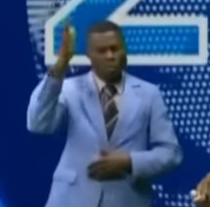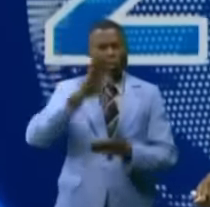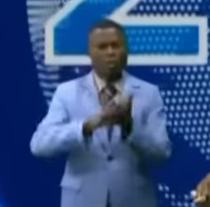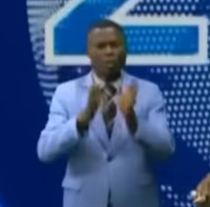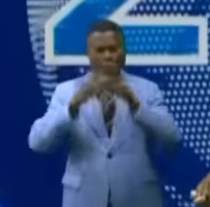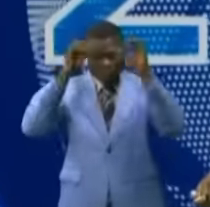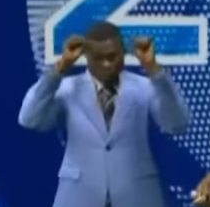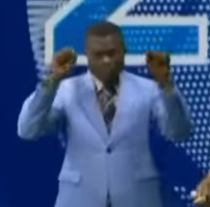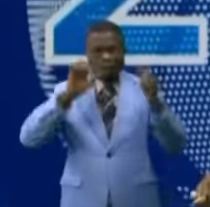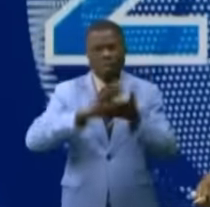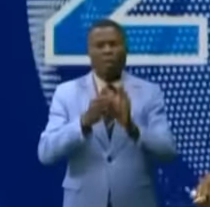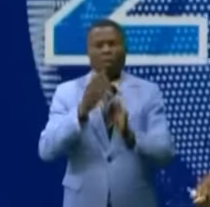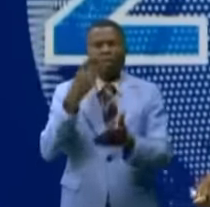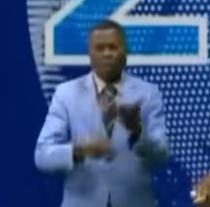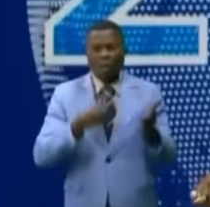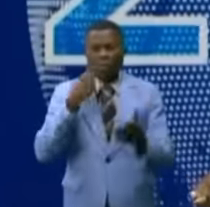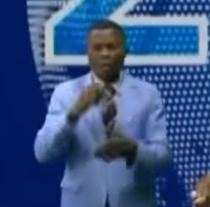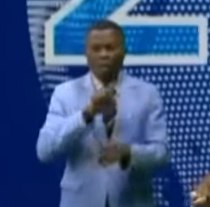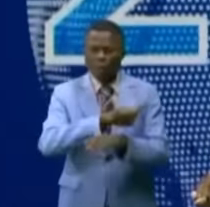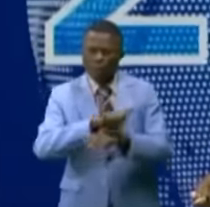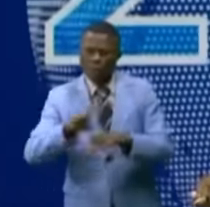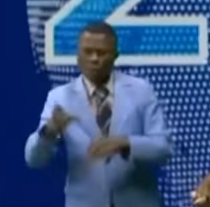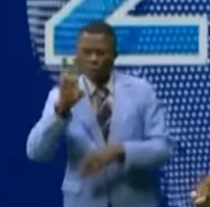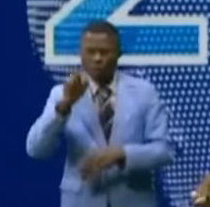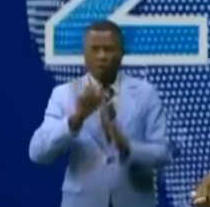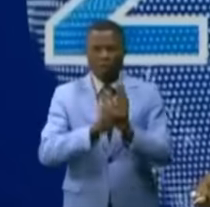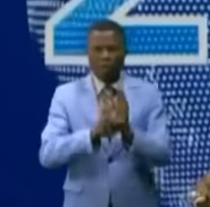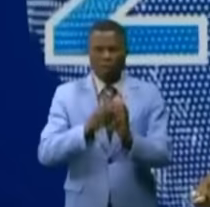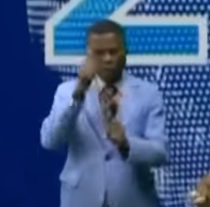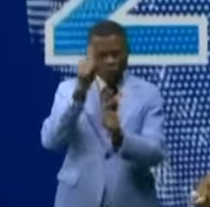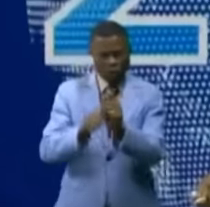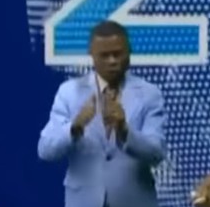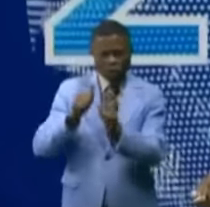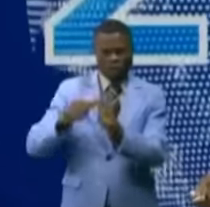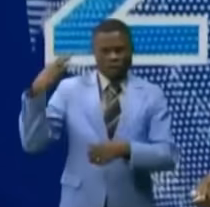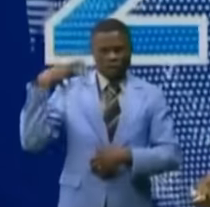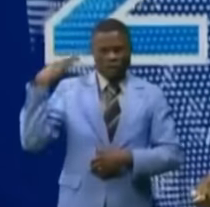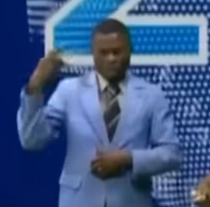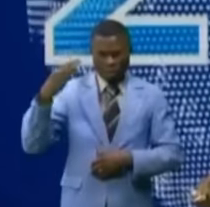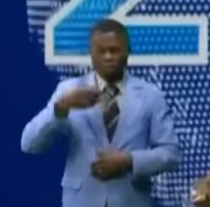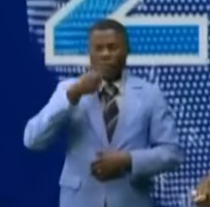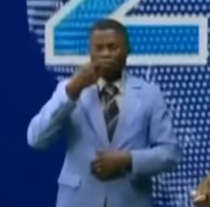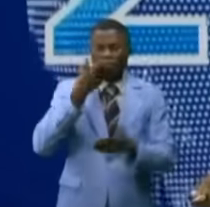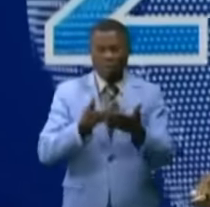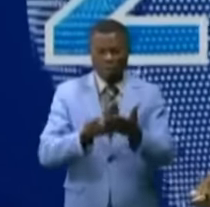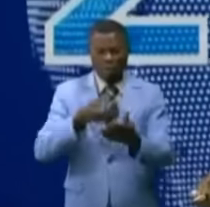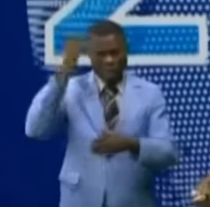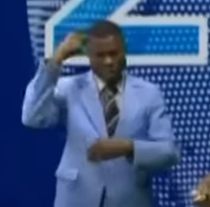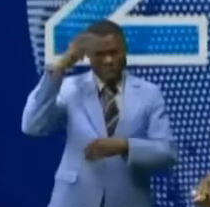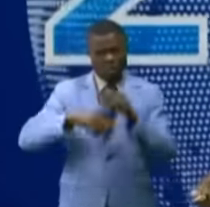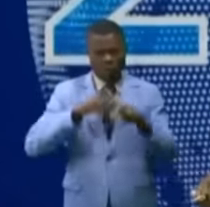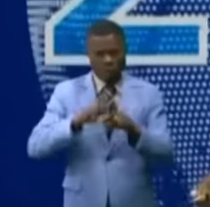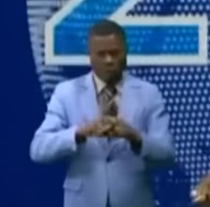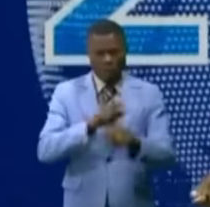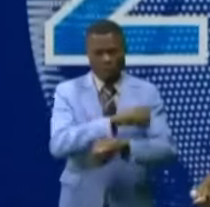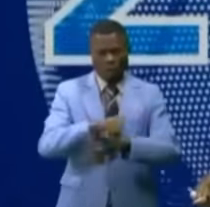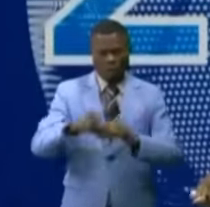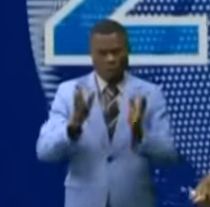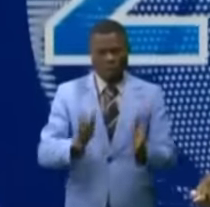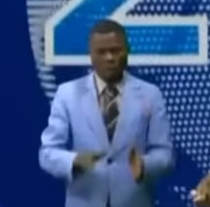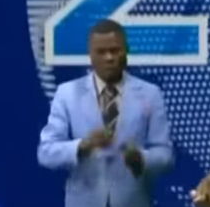destinée. Pendant 1h30, chaque candidat devra aborder cette thématique, la politique nationale,